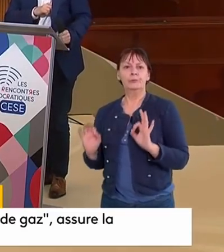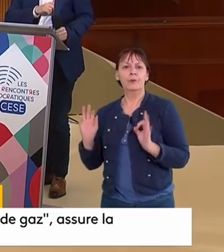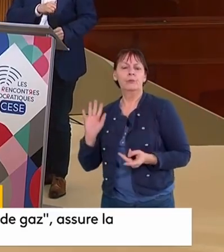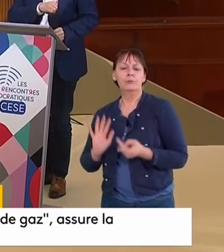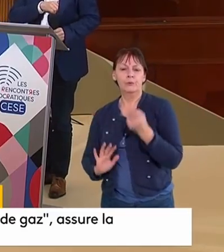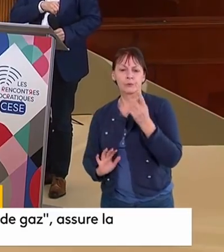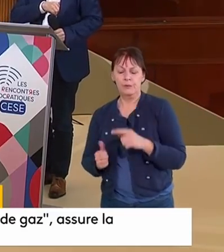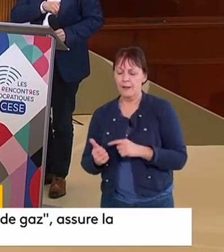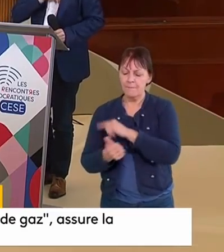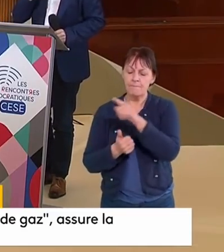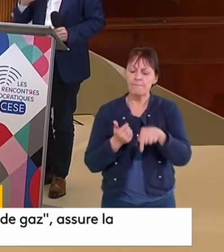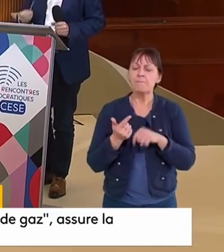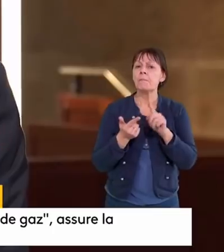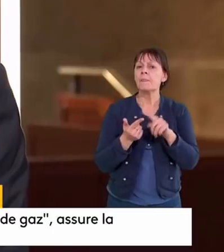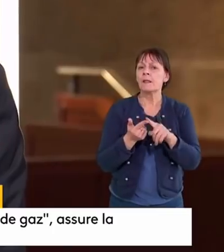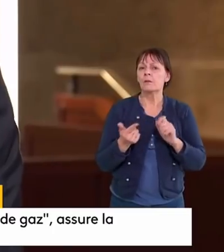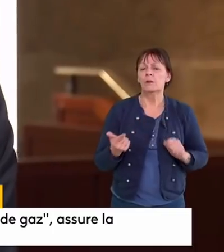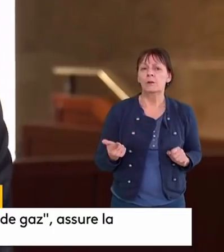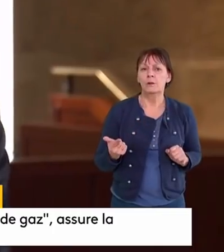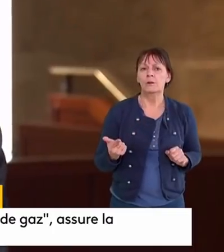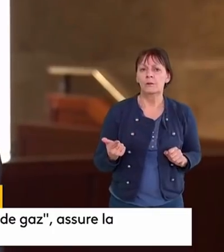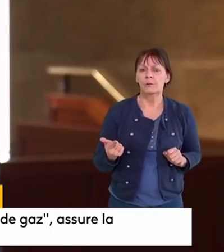France.